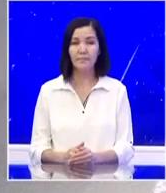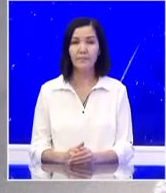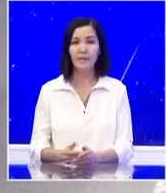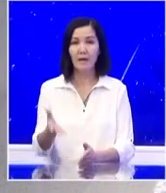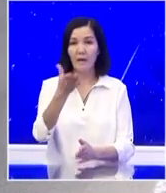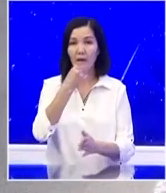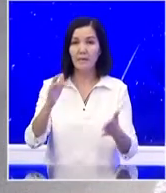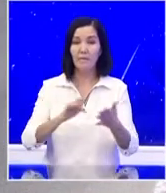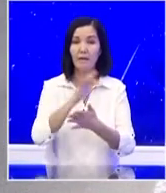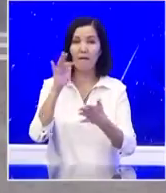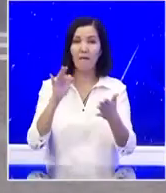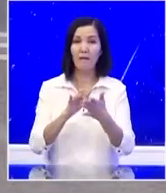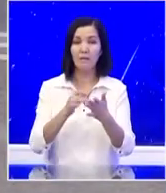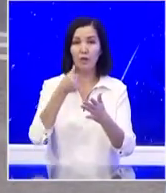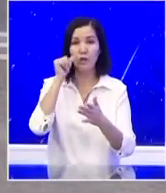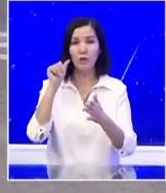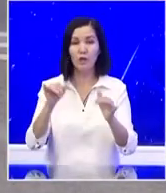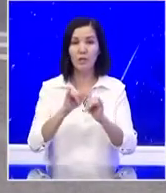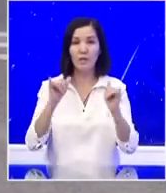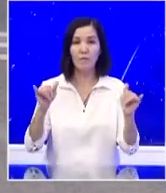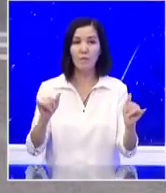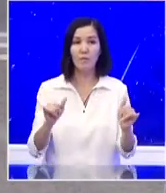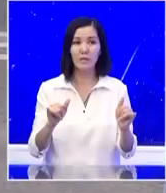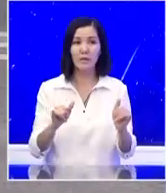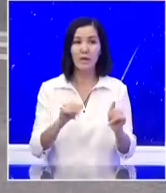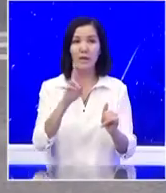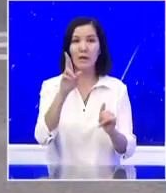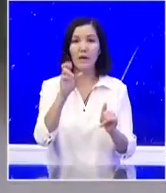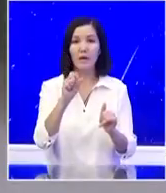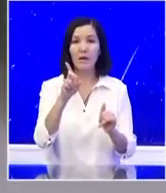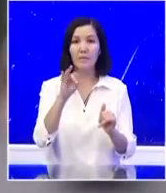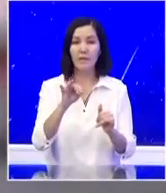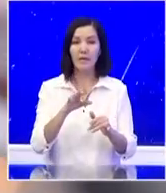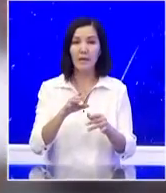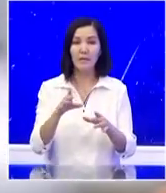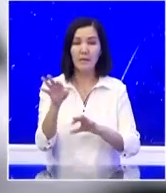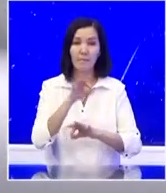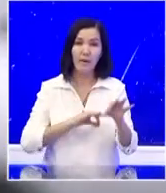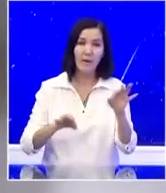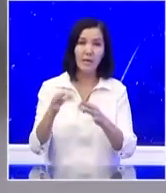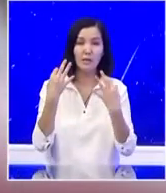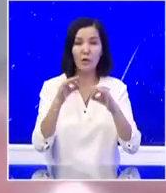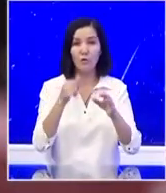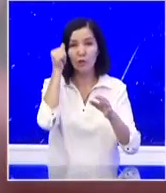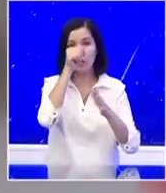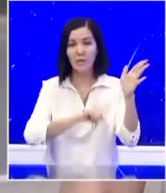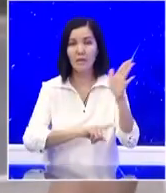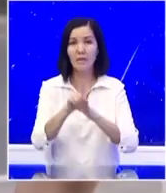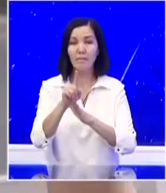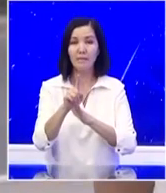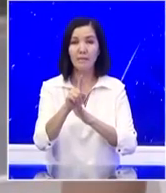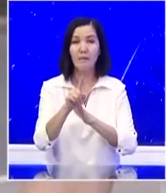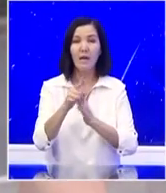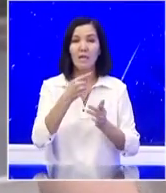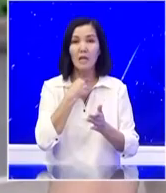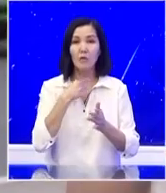Сәулетімен сәні келіскен қаланың кешегі дамуында Қабиб Аулықовтың еңбегі зор. Белгілі архитектор тәуелсіздік жылдардан бастап Жетісудың кіндік